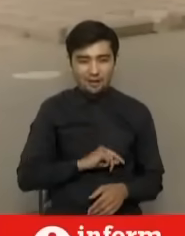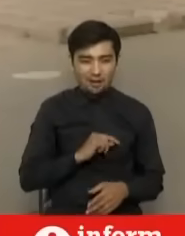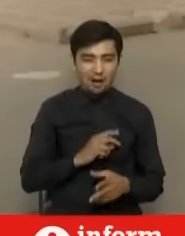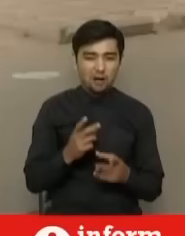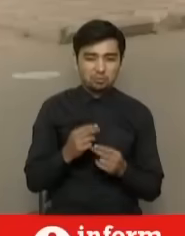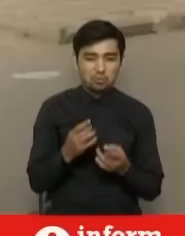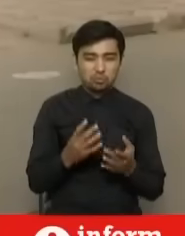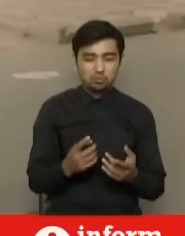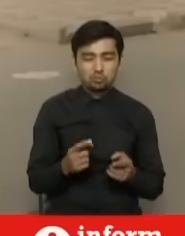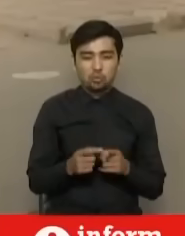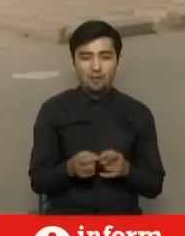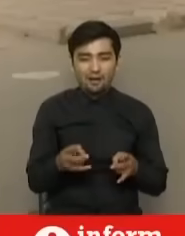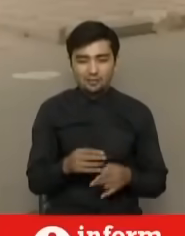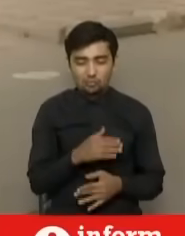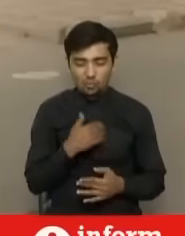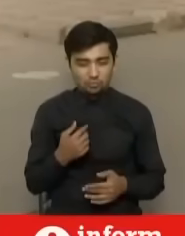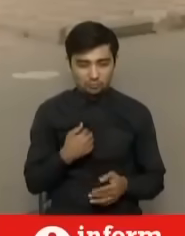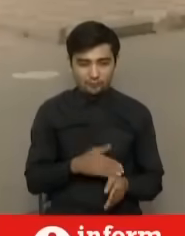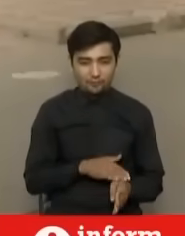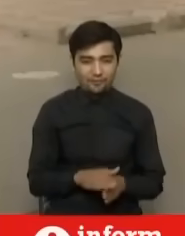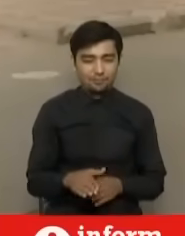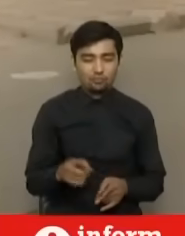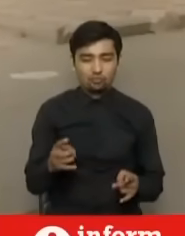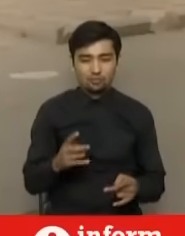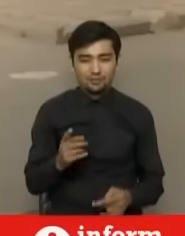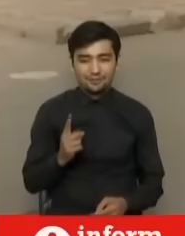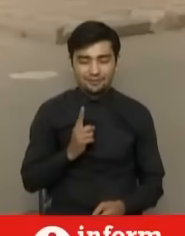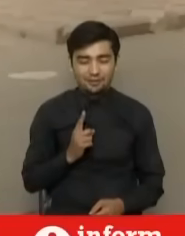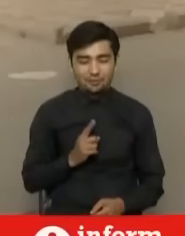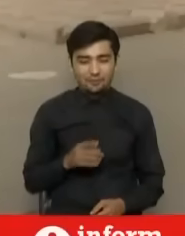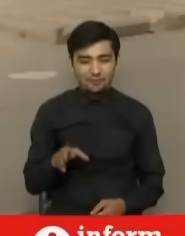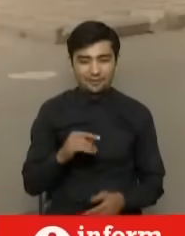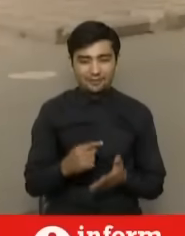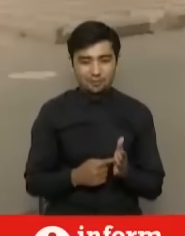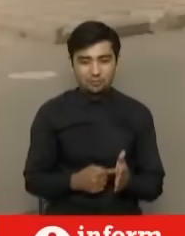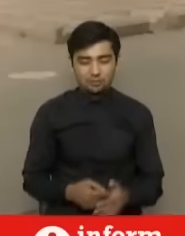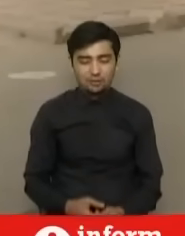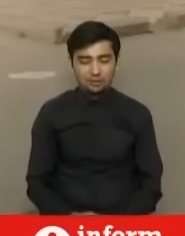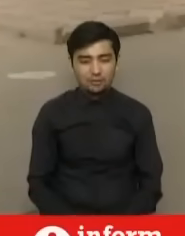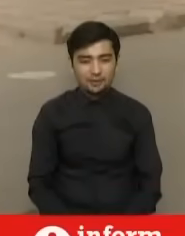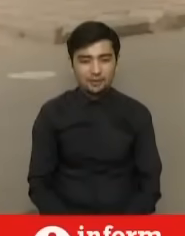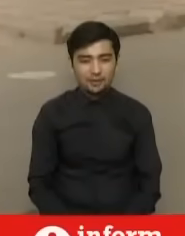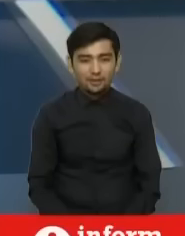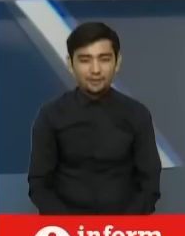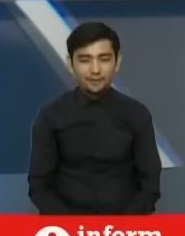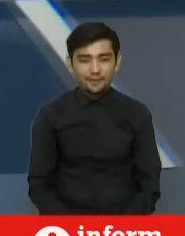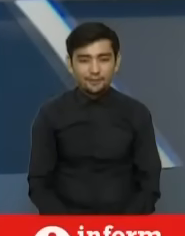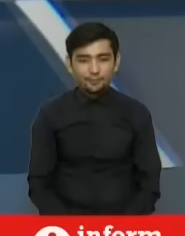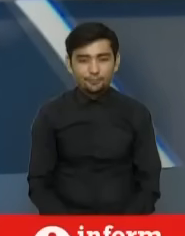сөз күйінде қалмай, орындалуын асыға күтетіндерін айтады. Бауыржан Жақсымбет, Думан Сүлеймен, Информбюро.